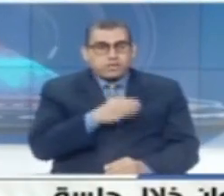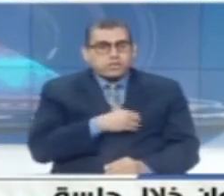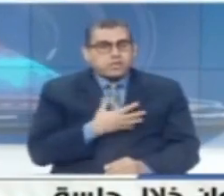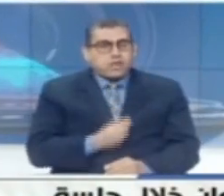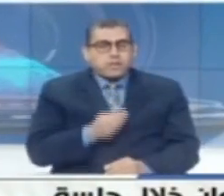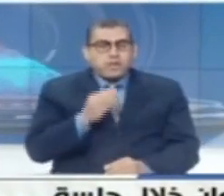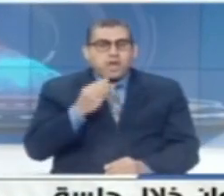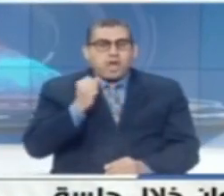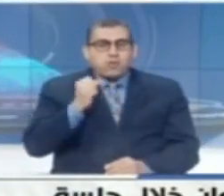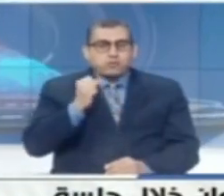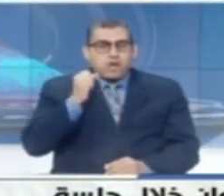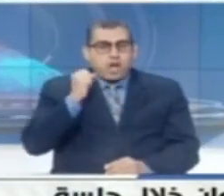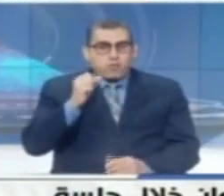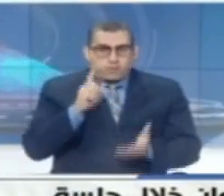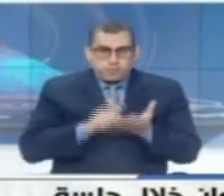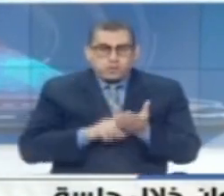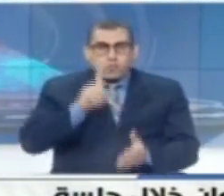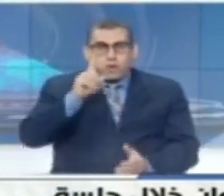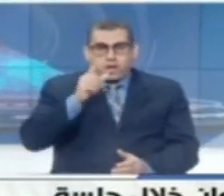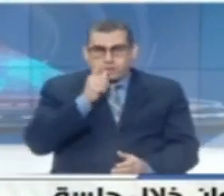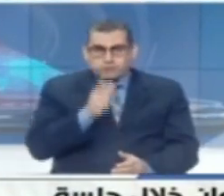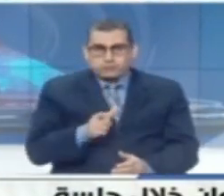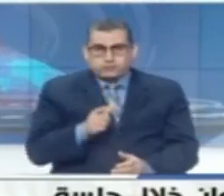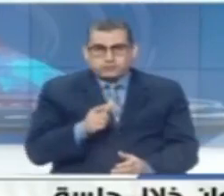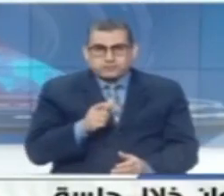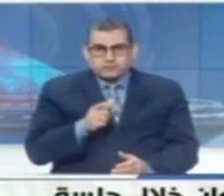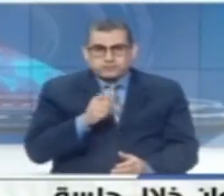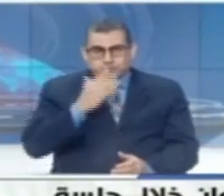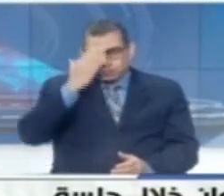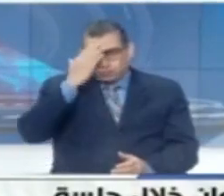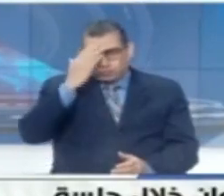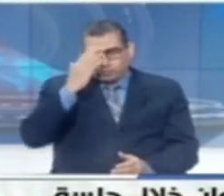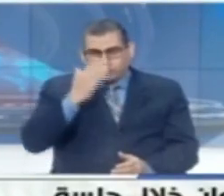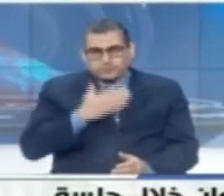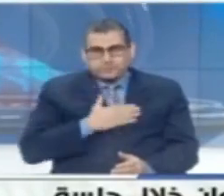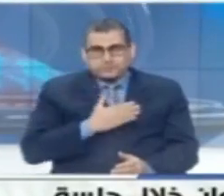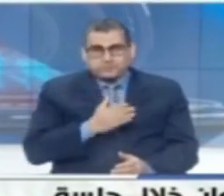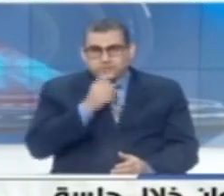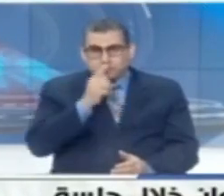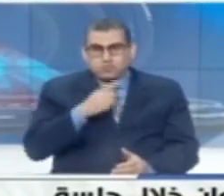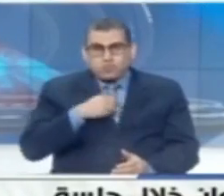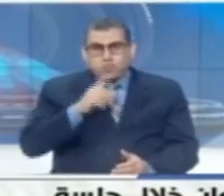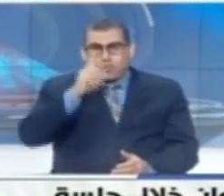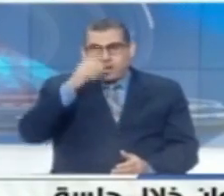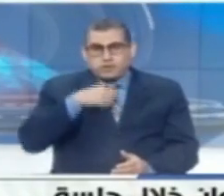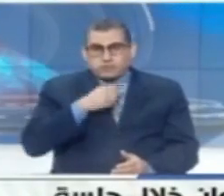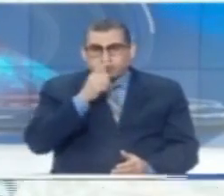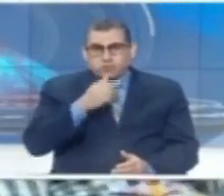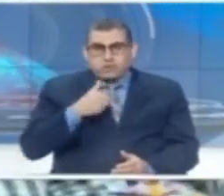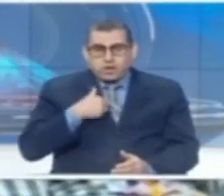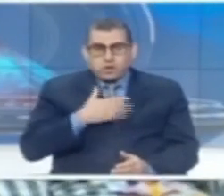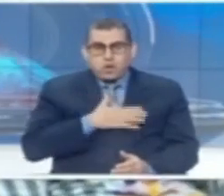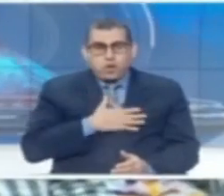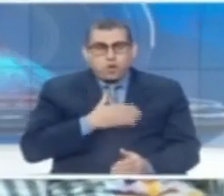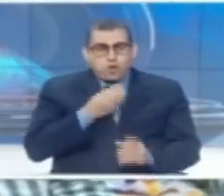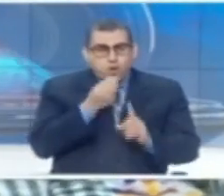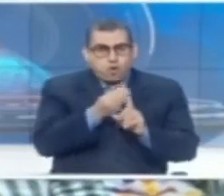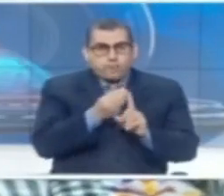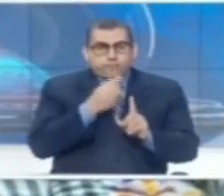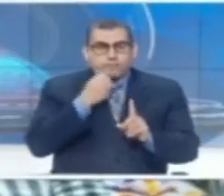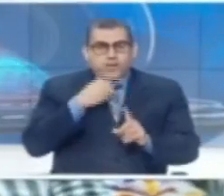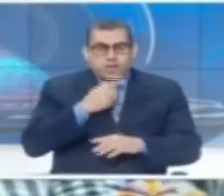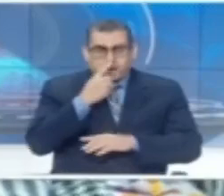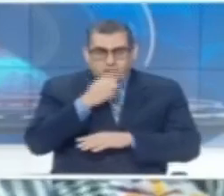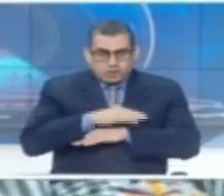قوي والله، كتر خيرك. شكرا. وأنا والله الحب والاحترام والتقدير وكل